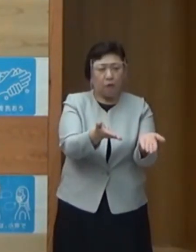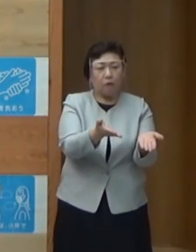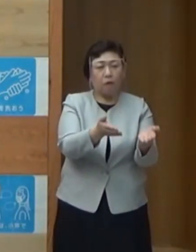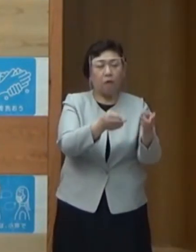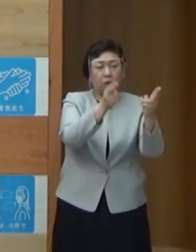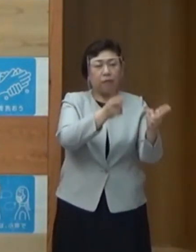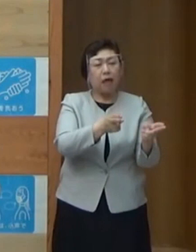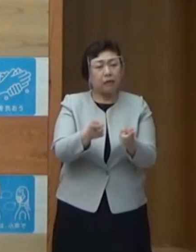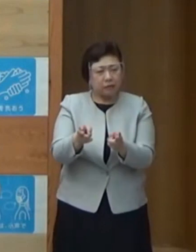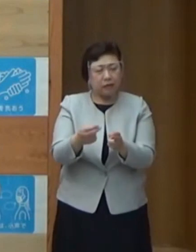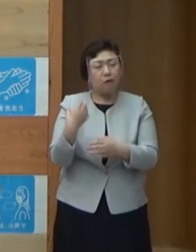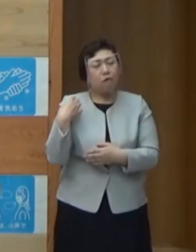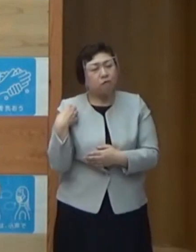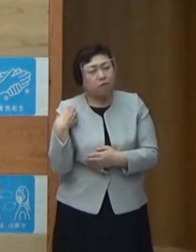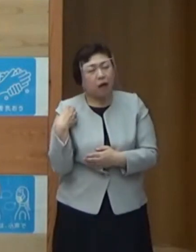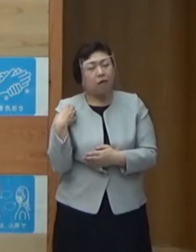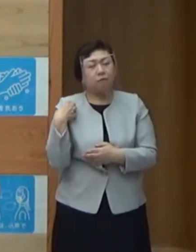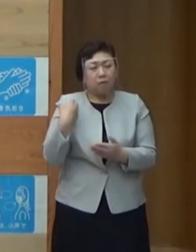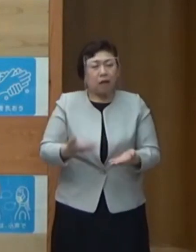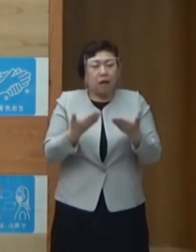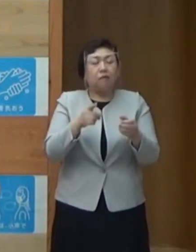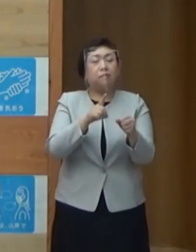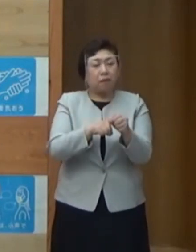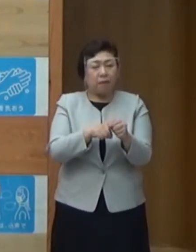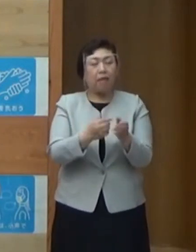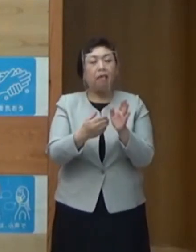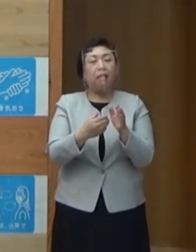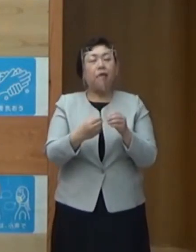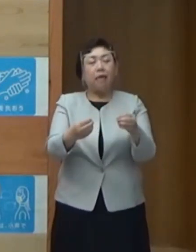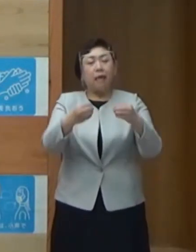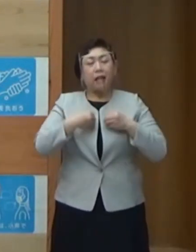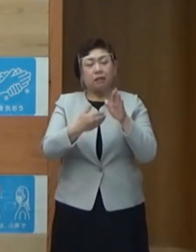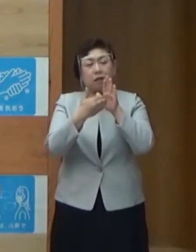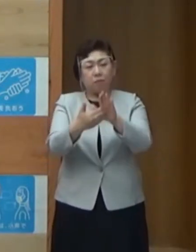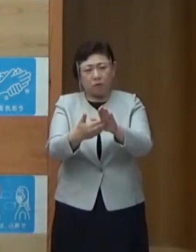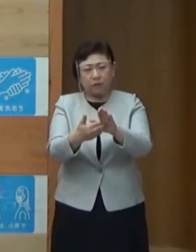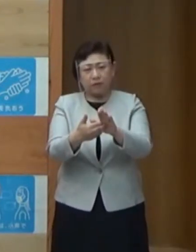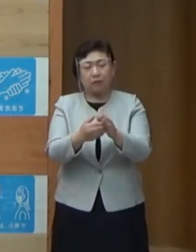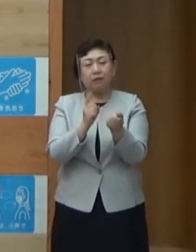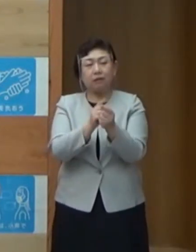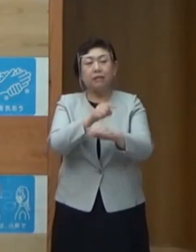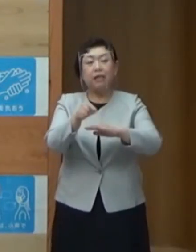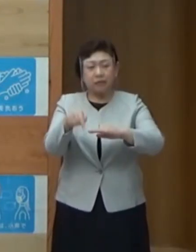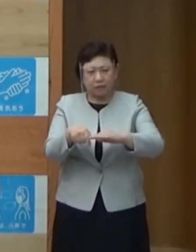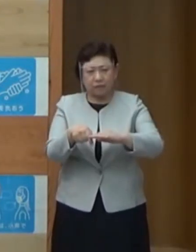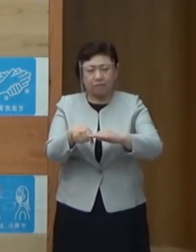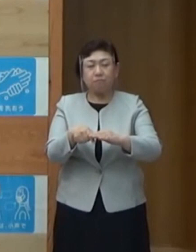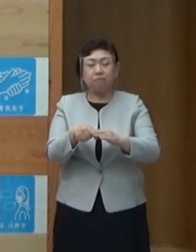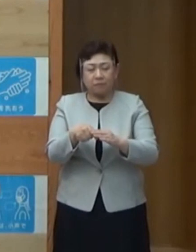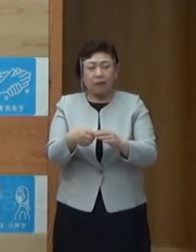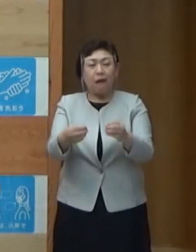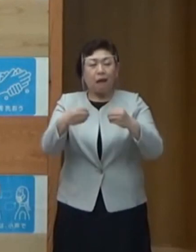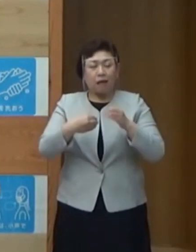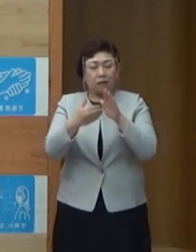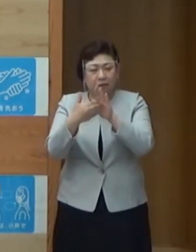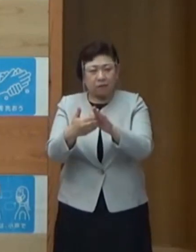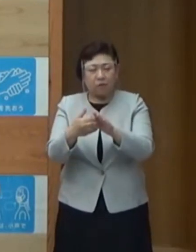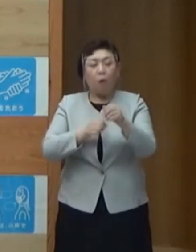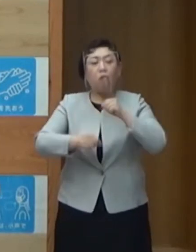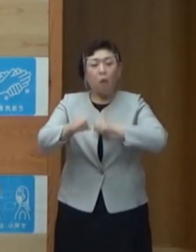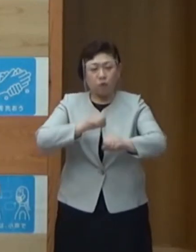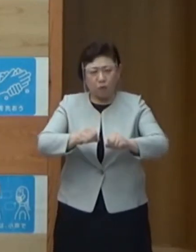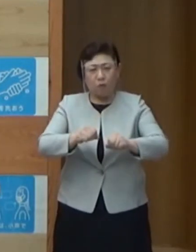減させていくため感染防止対策、感染リスクを回避する行動の徹底をお願いいた